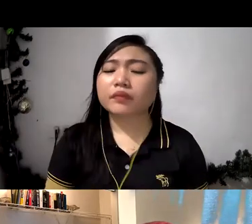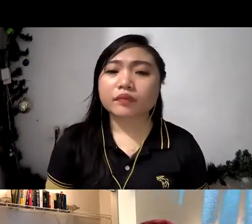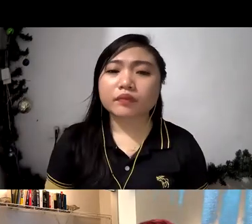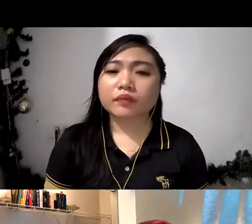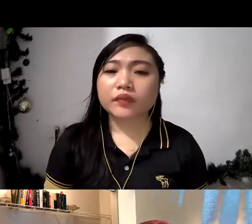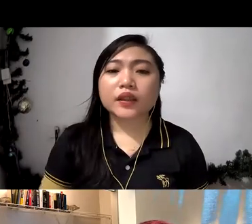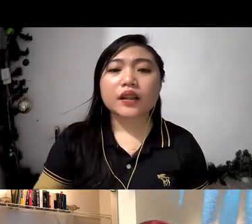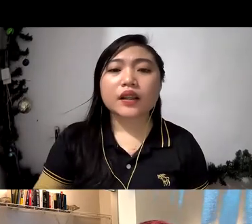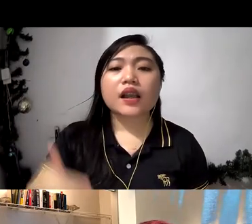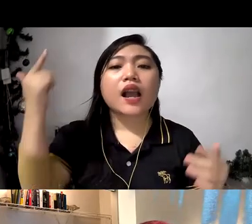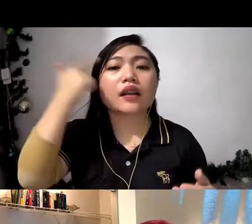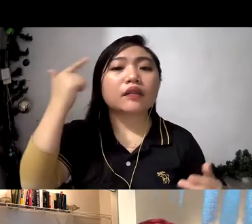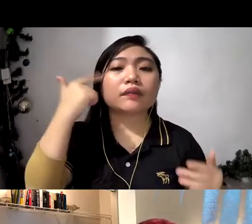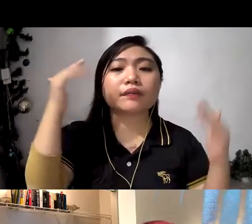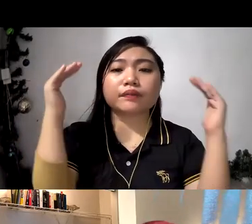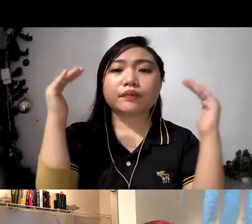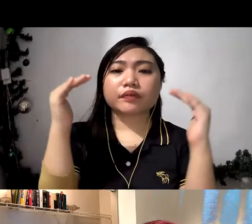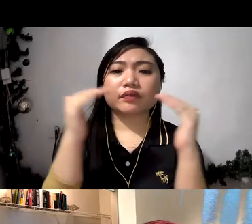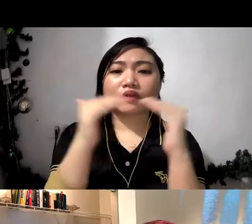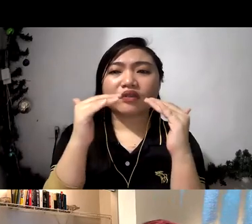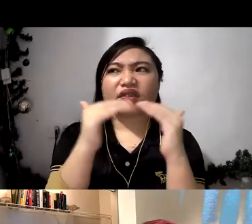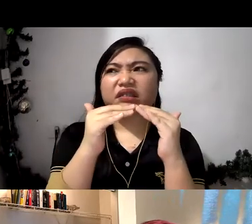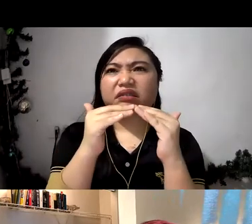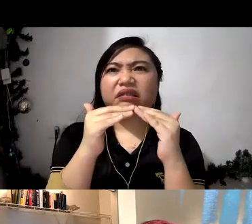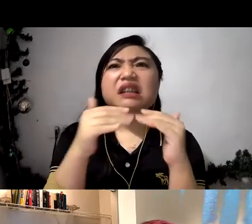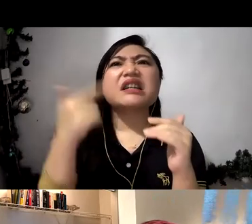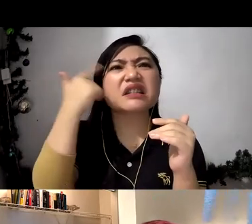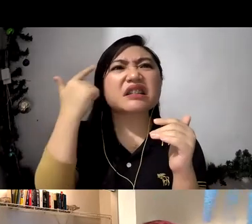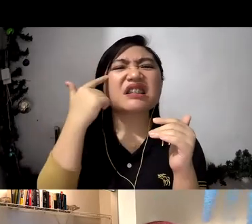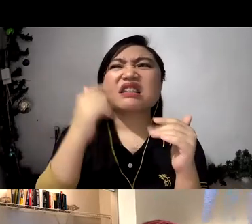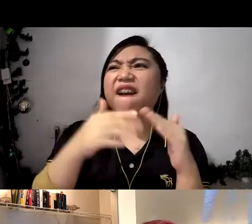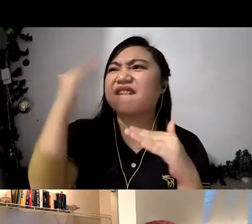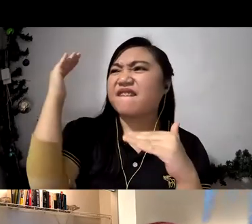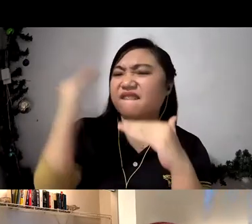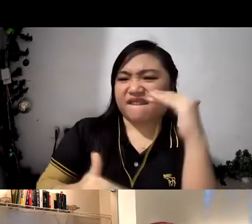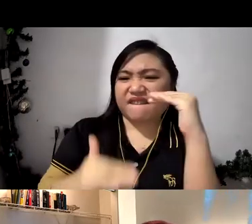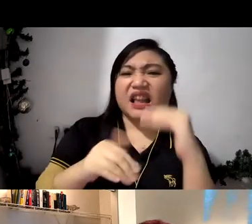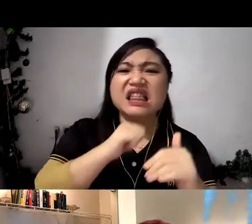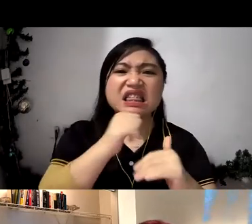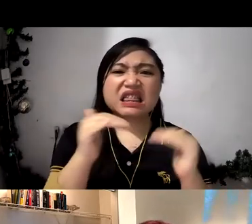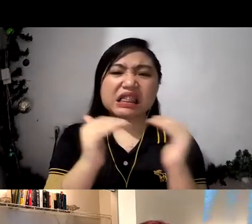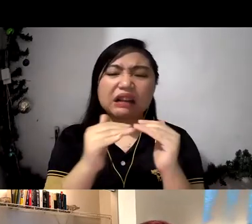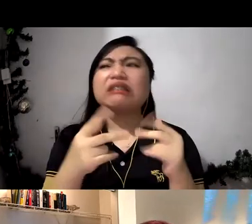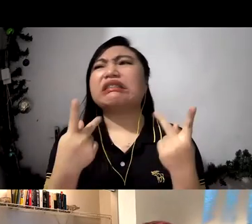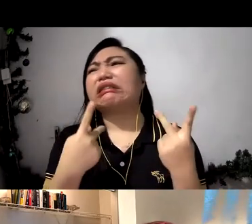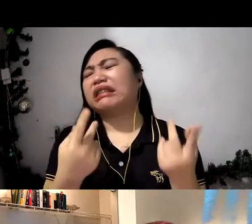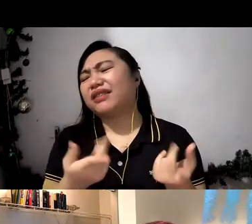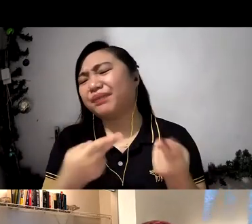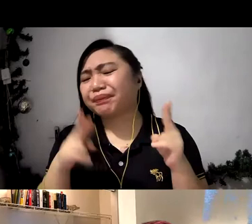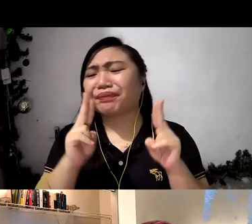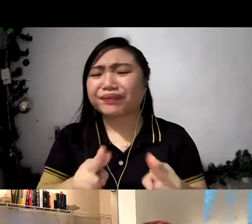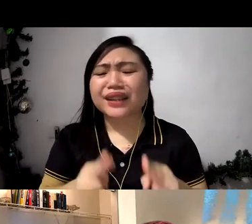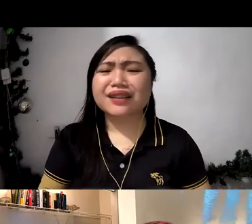gender-based inequalities intensifies. Yun yung isa, eh, no, kung bibigyan mo ng maraming pag-aaral. May mga pag-aaral